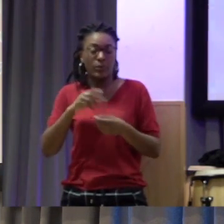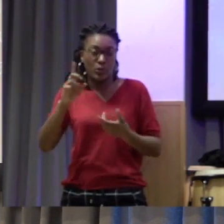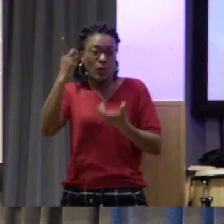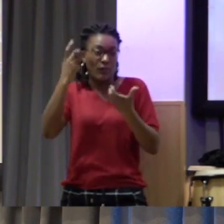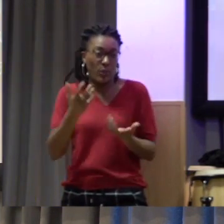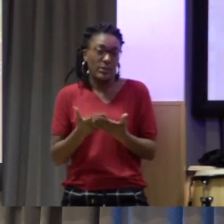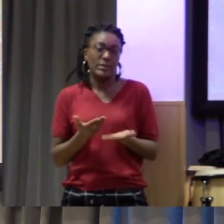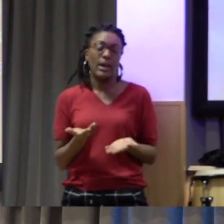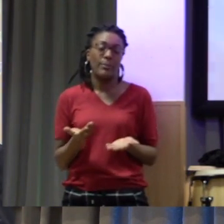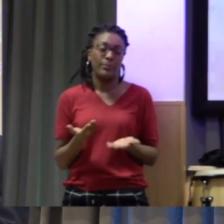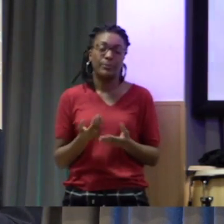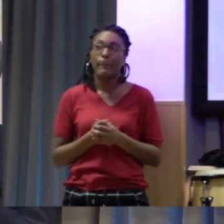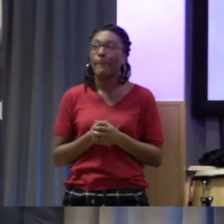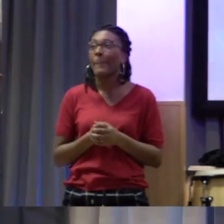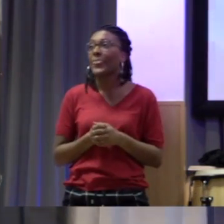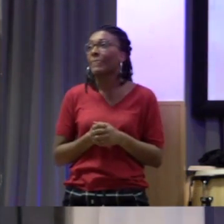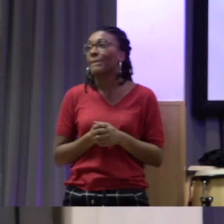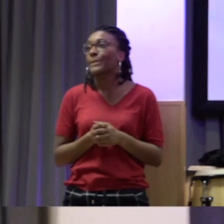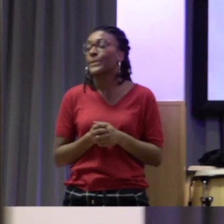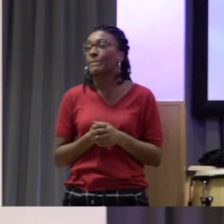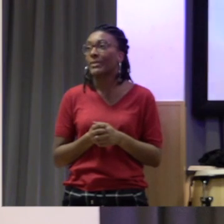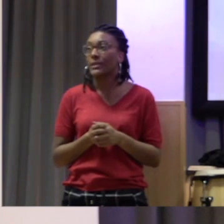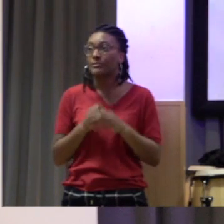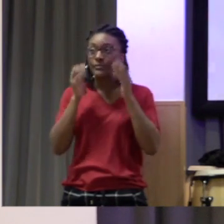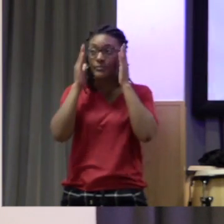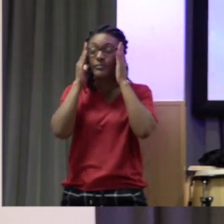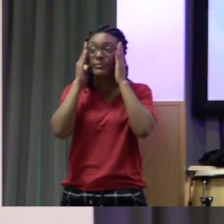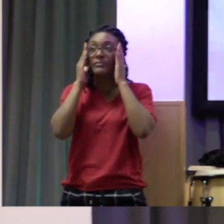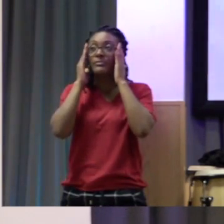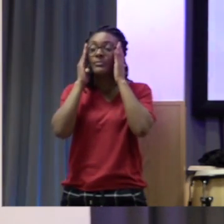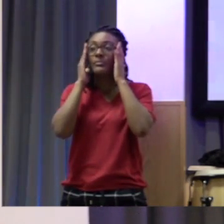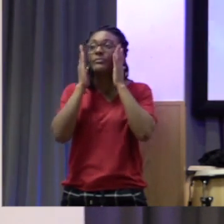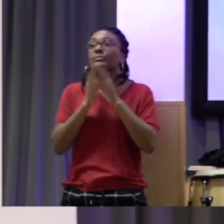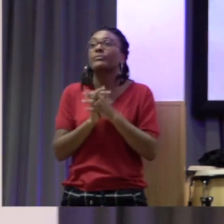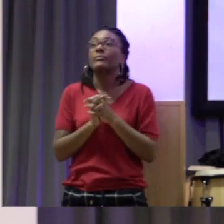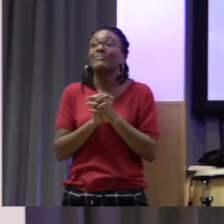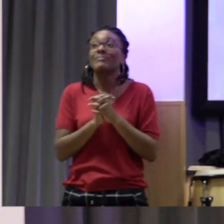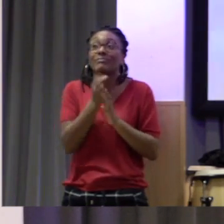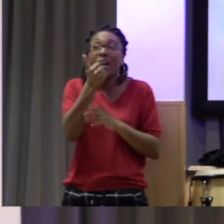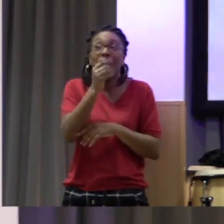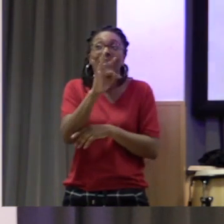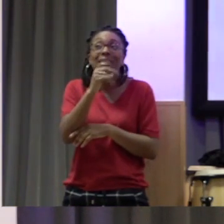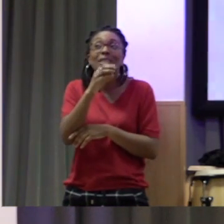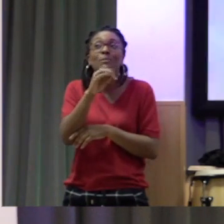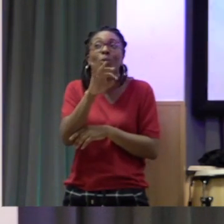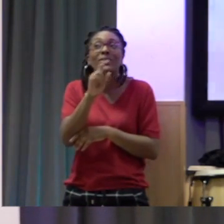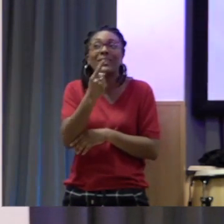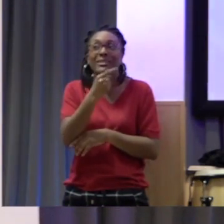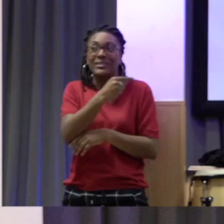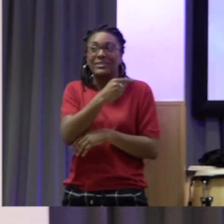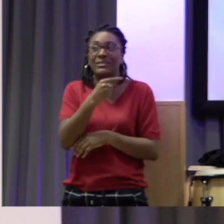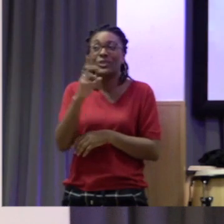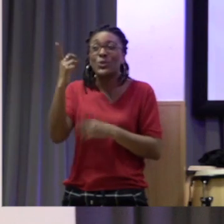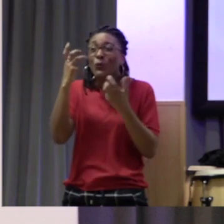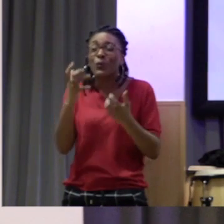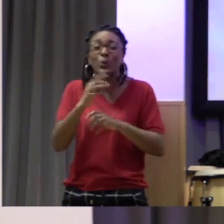est agréable devant notre Dieu et notre Sauveur, qui veut que tous les hommes soient